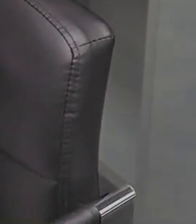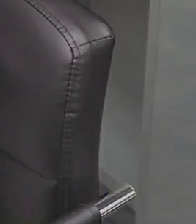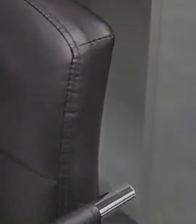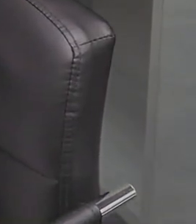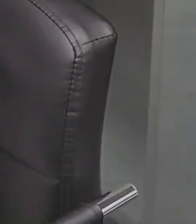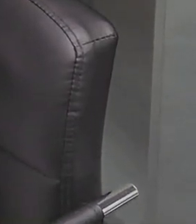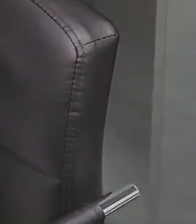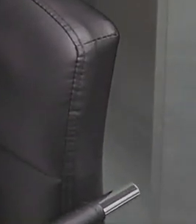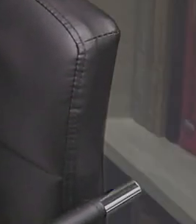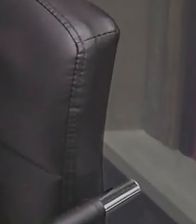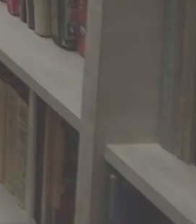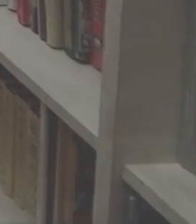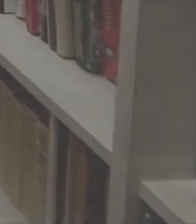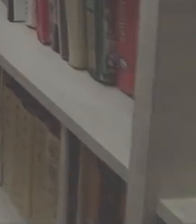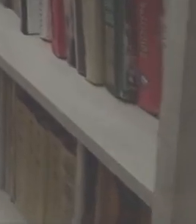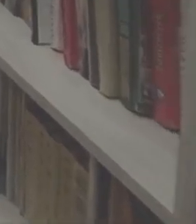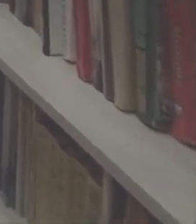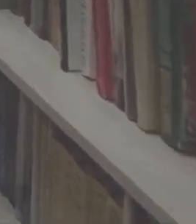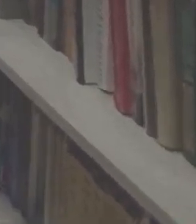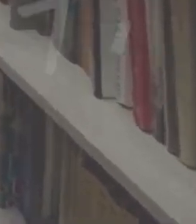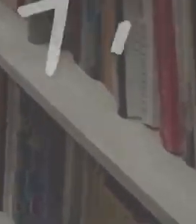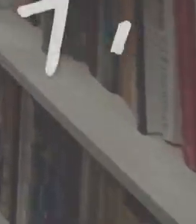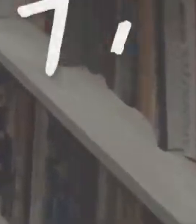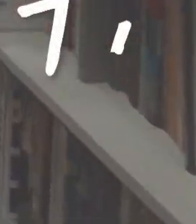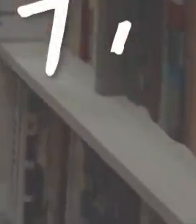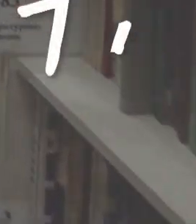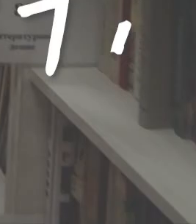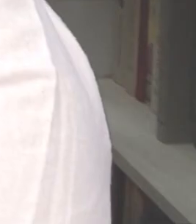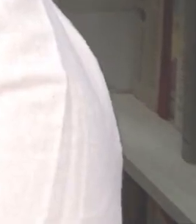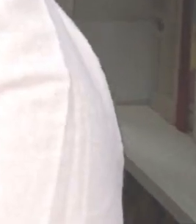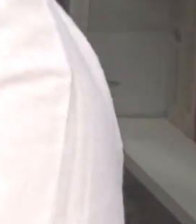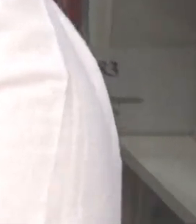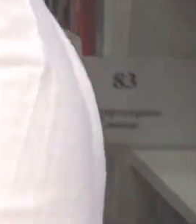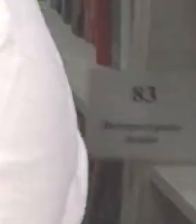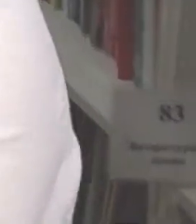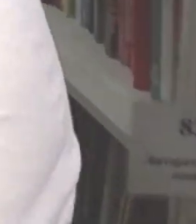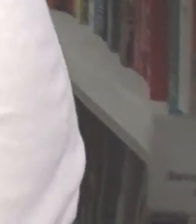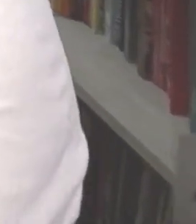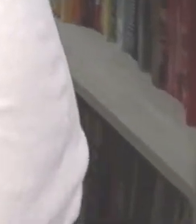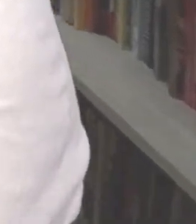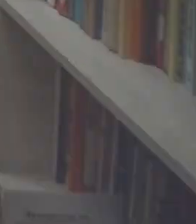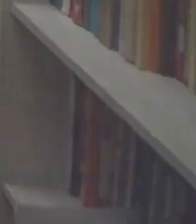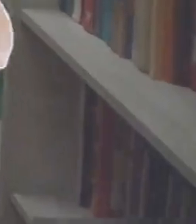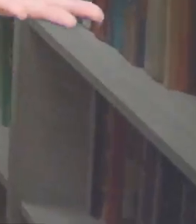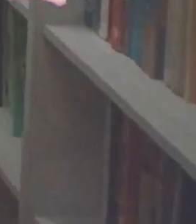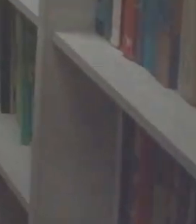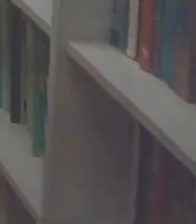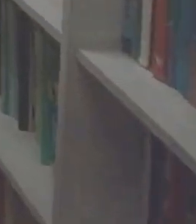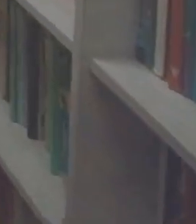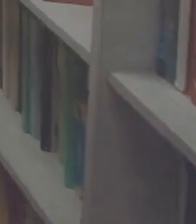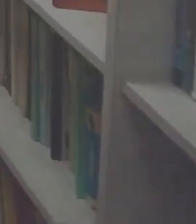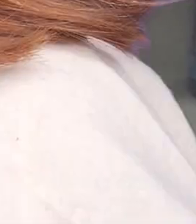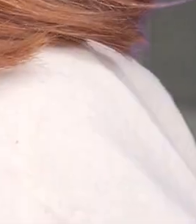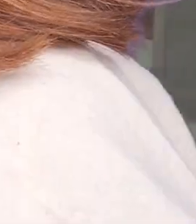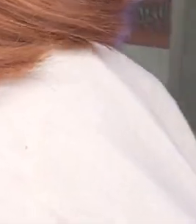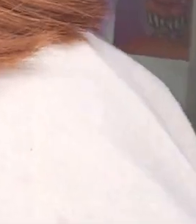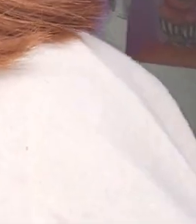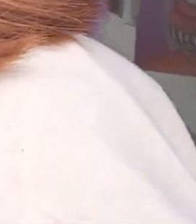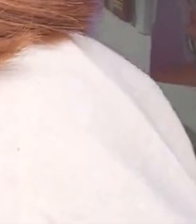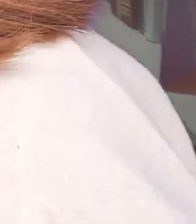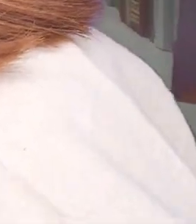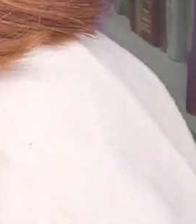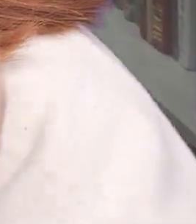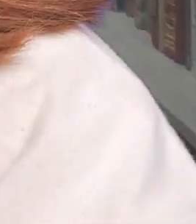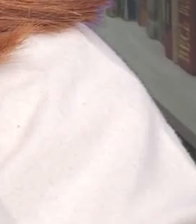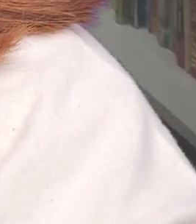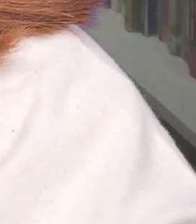은평구 청소년이면 누구나 원하는 사업 3개씩. 와우. 투표가 별거야?